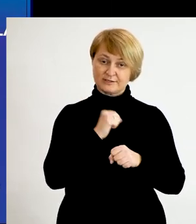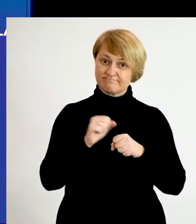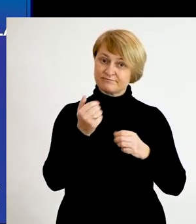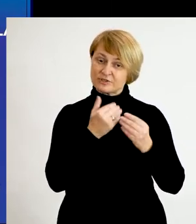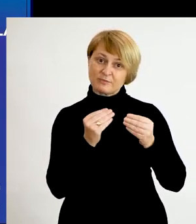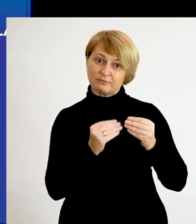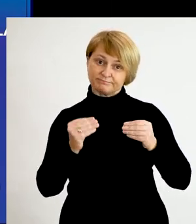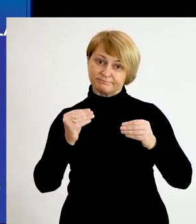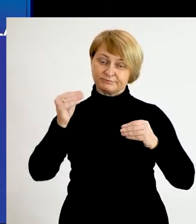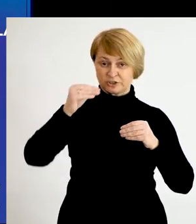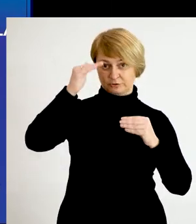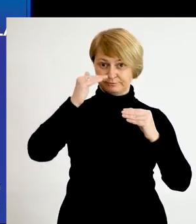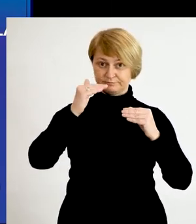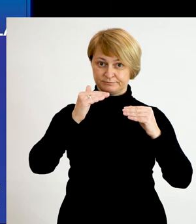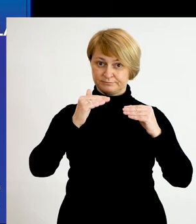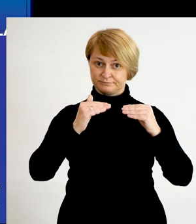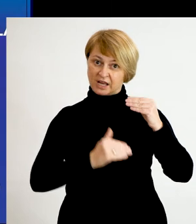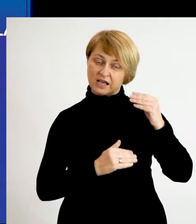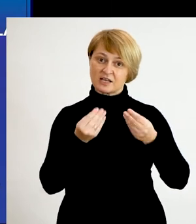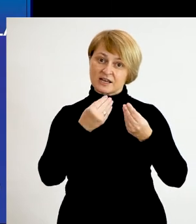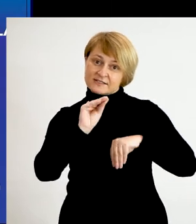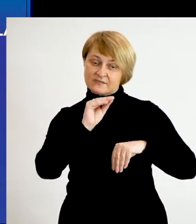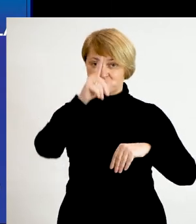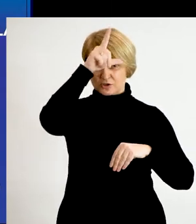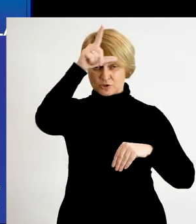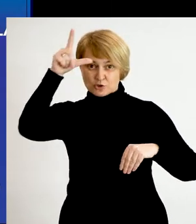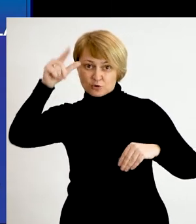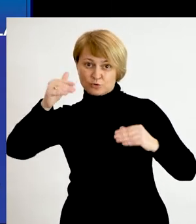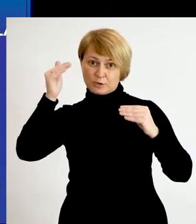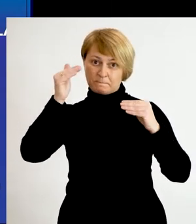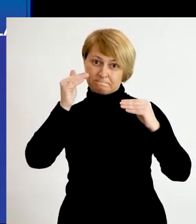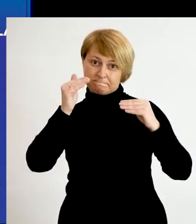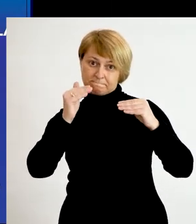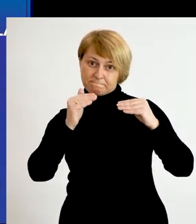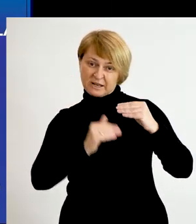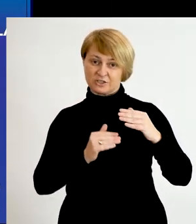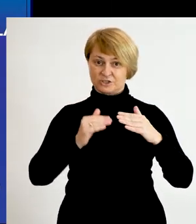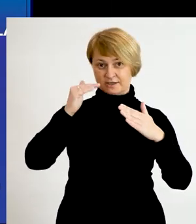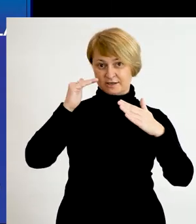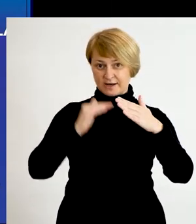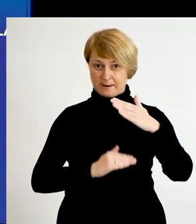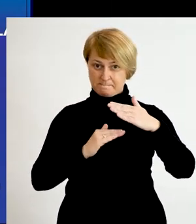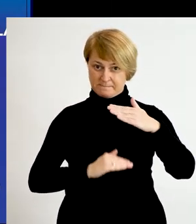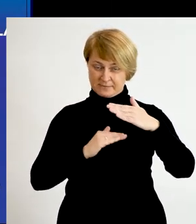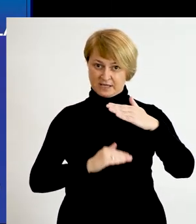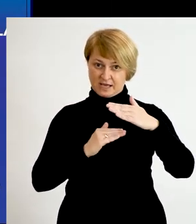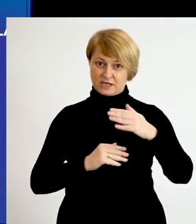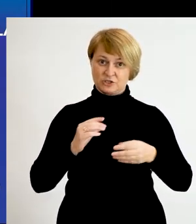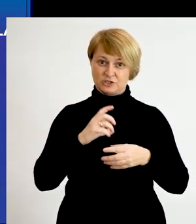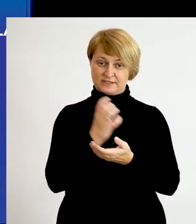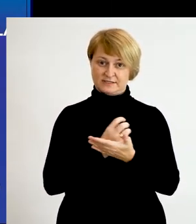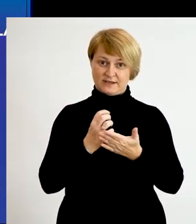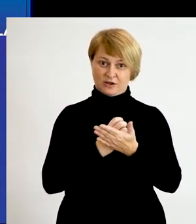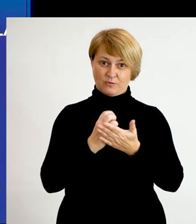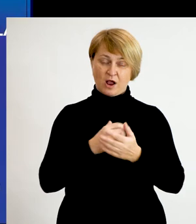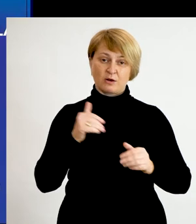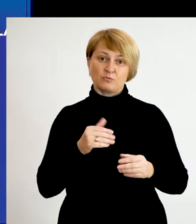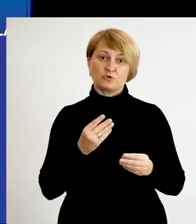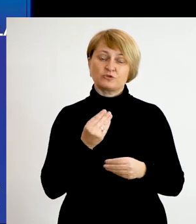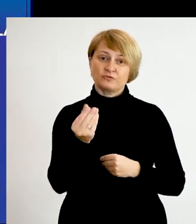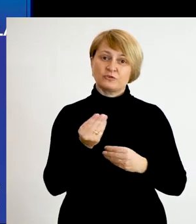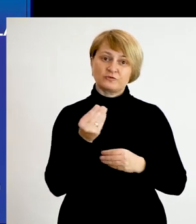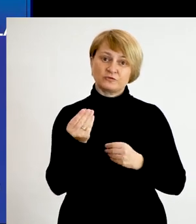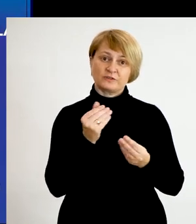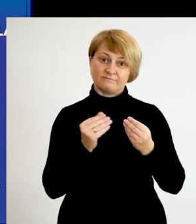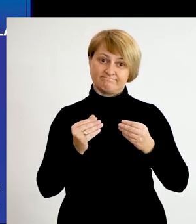jednostkach miejskich jest coraz więcej pracowników, którzy są bliżej tego wynagrodzenia minimalnego, ale możliwość finansowania